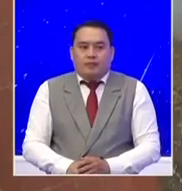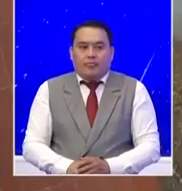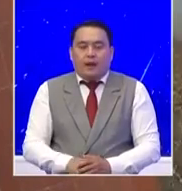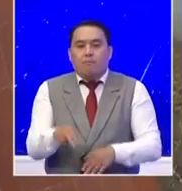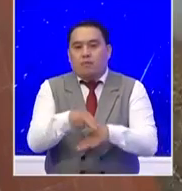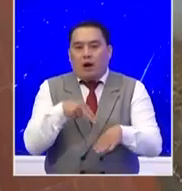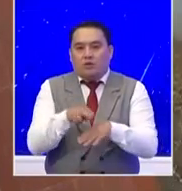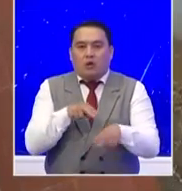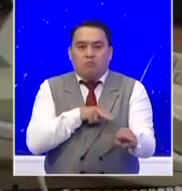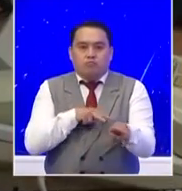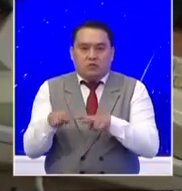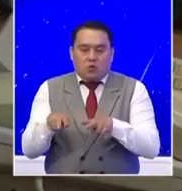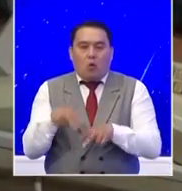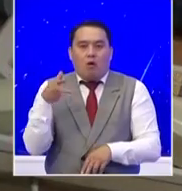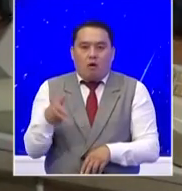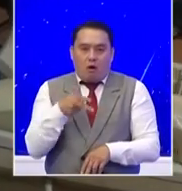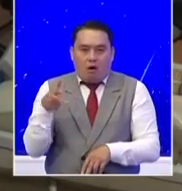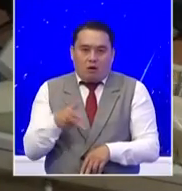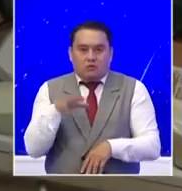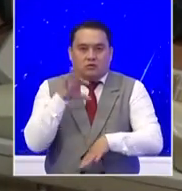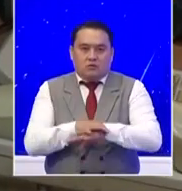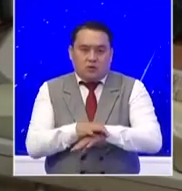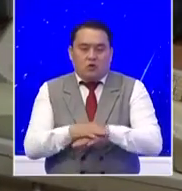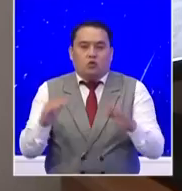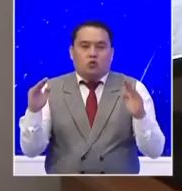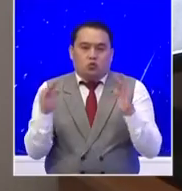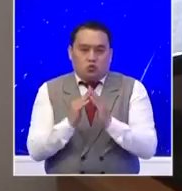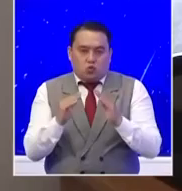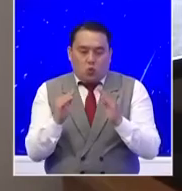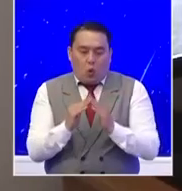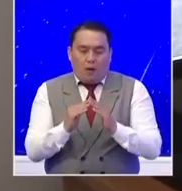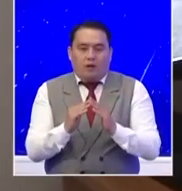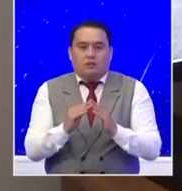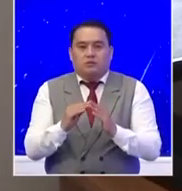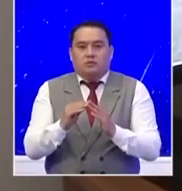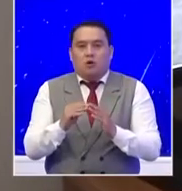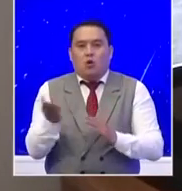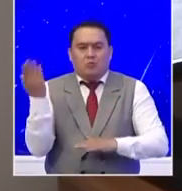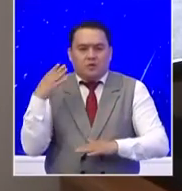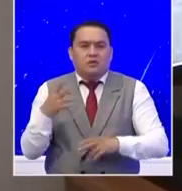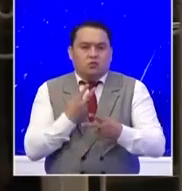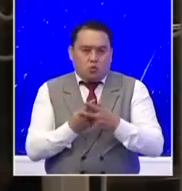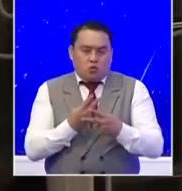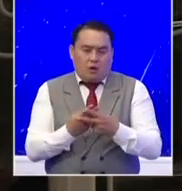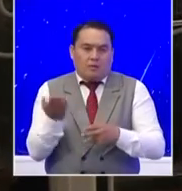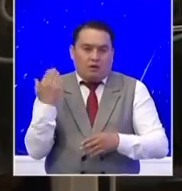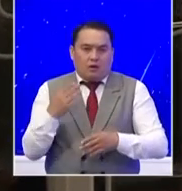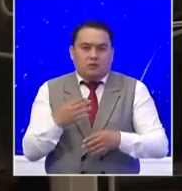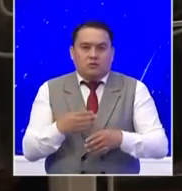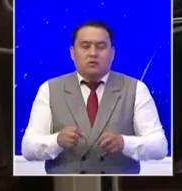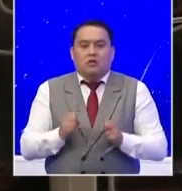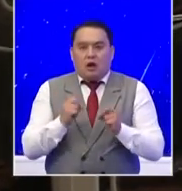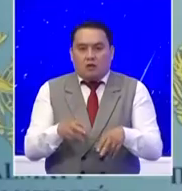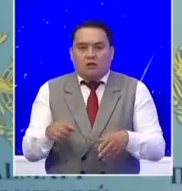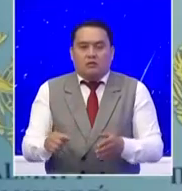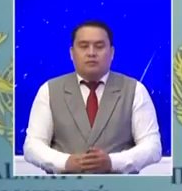стражи порядка проследили по камерам наблюдения и задержали горе-вора, что называется, с поличным. Ранее он отбывал наказание за совершение разбойного